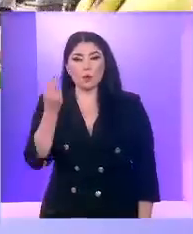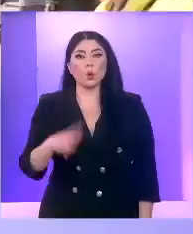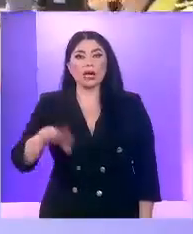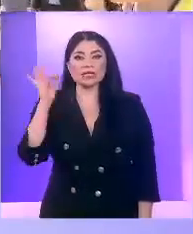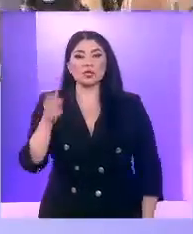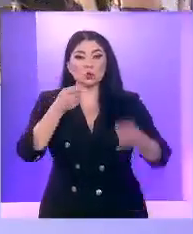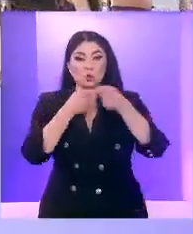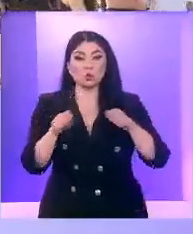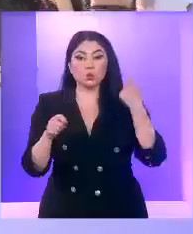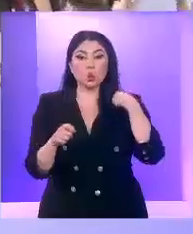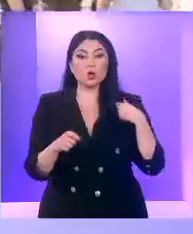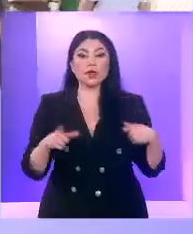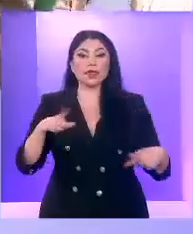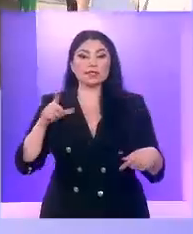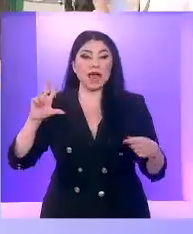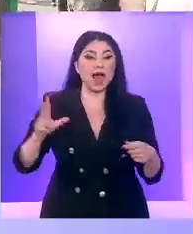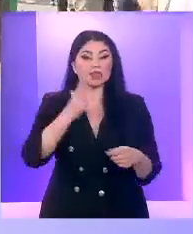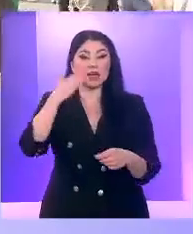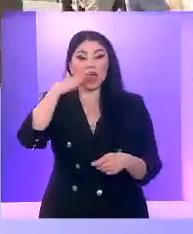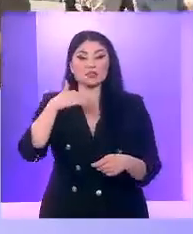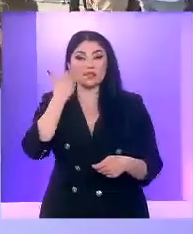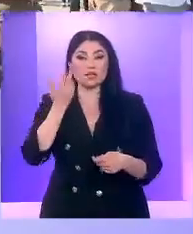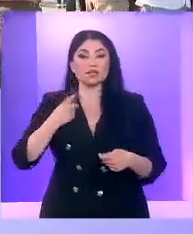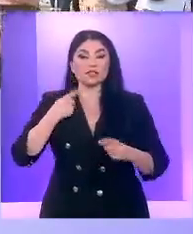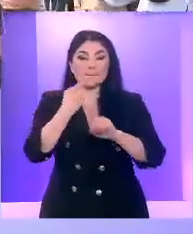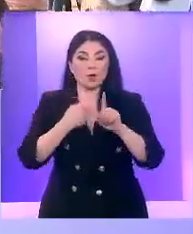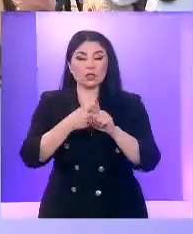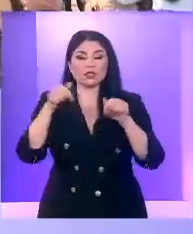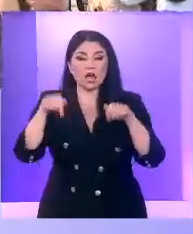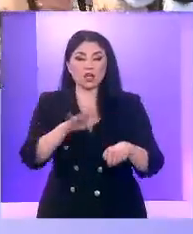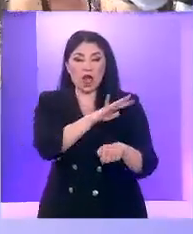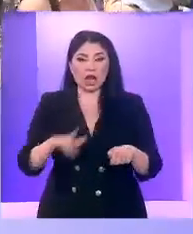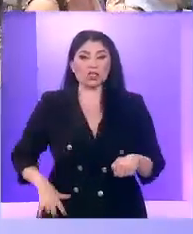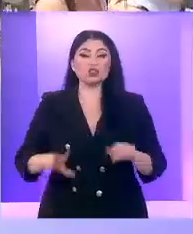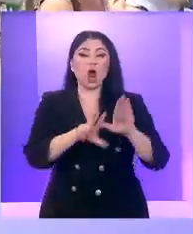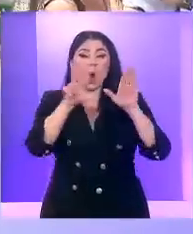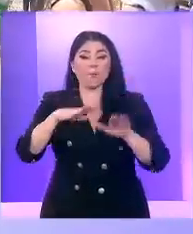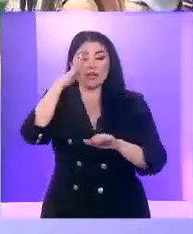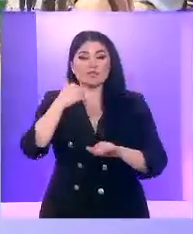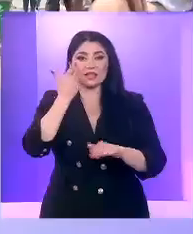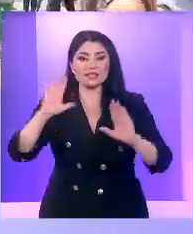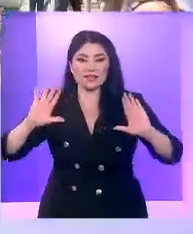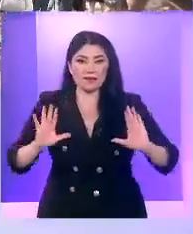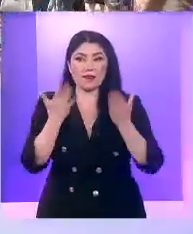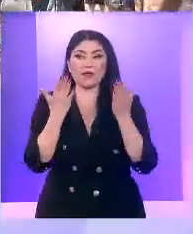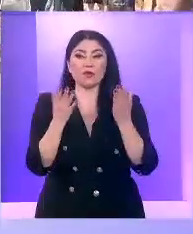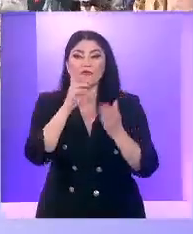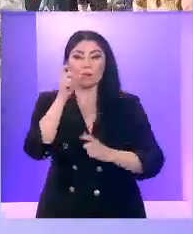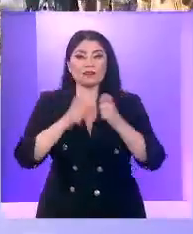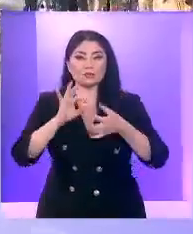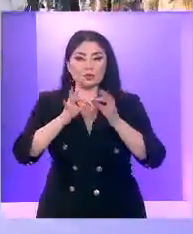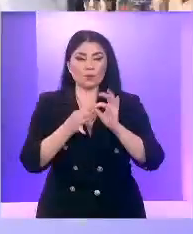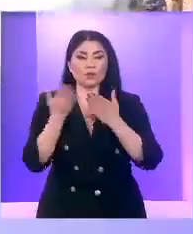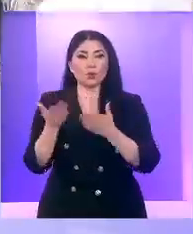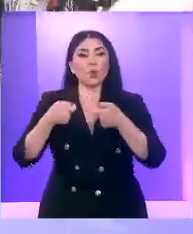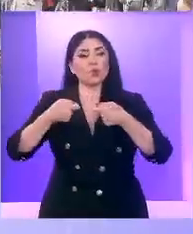Bun găsit tuturor! Este a treia zi de proteste la Galați și a 8-a de grevă. Vorbim despre acest